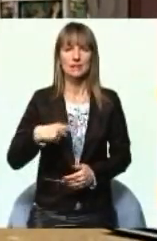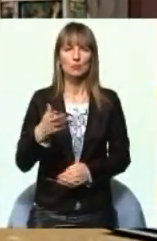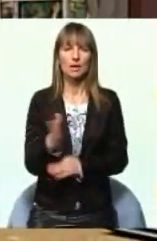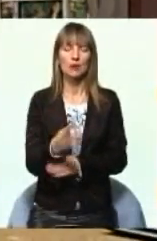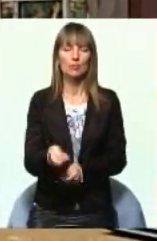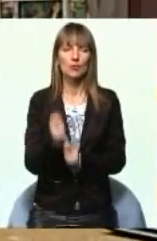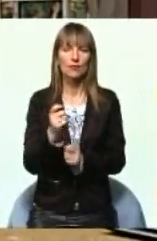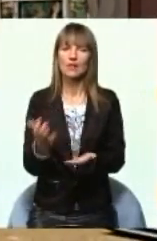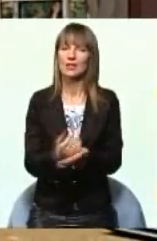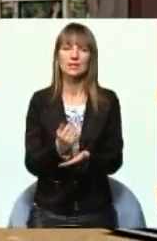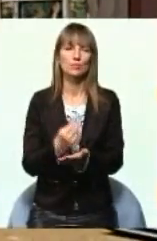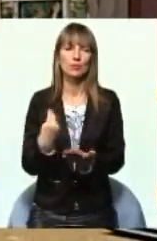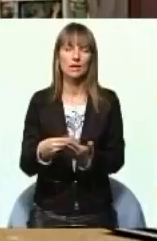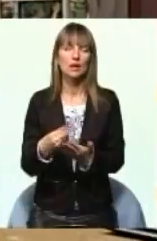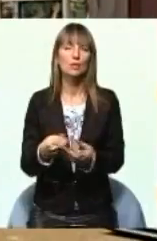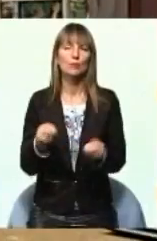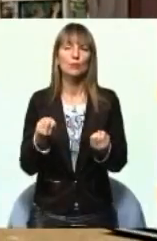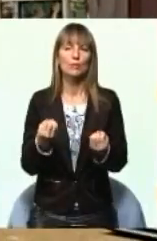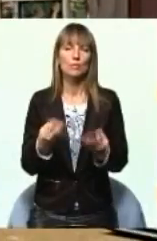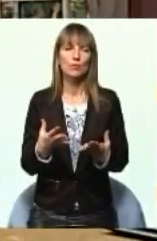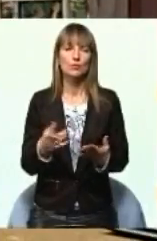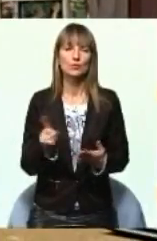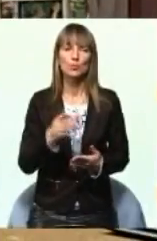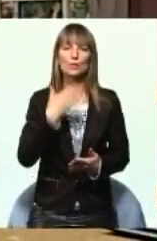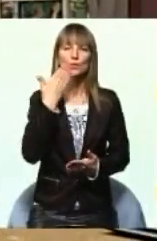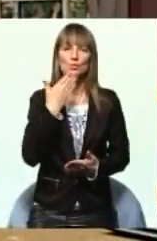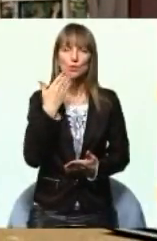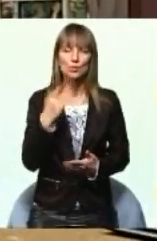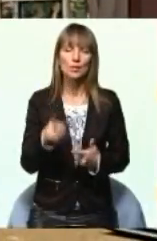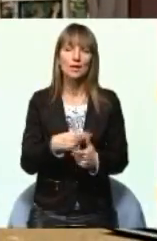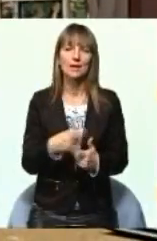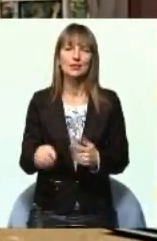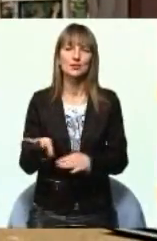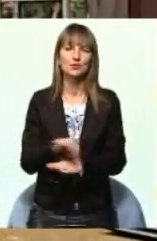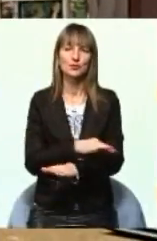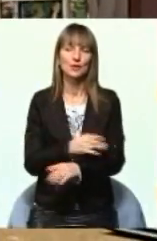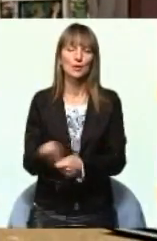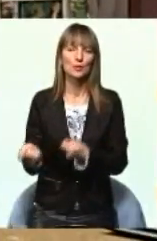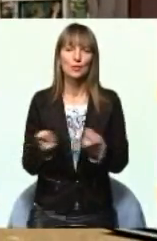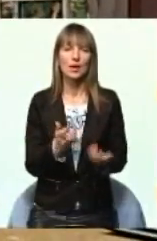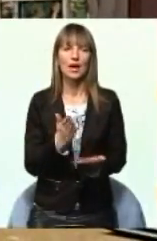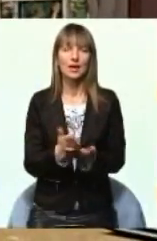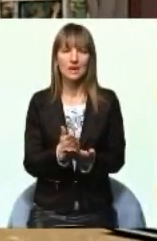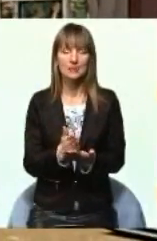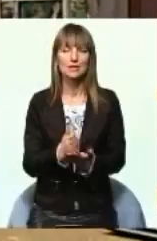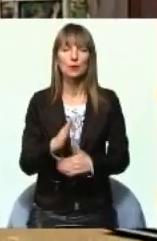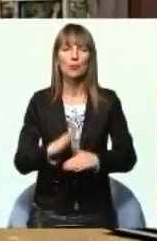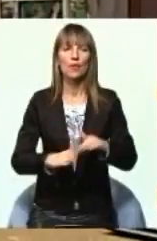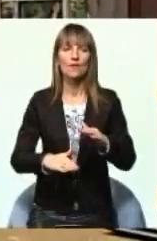Не заробляють на цьому гроші, або просто для супа или жене принести. А есть профессия,